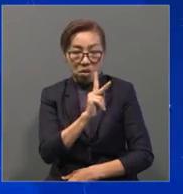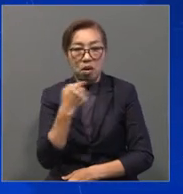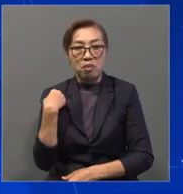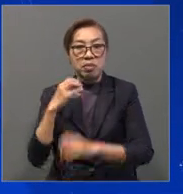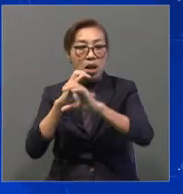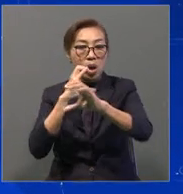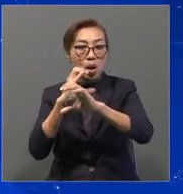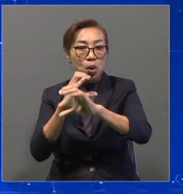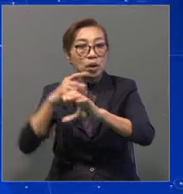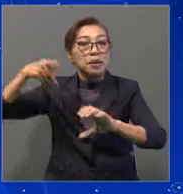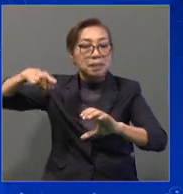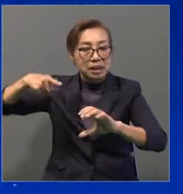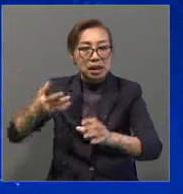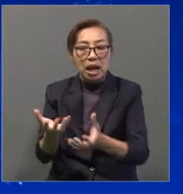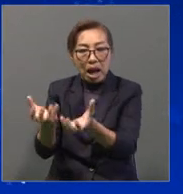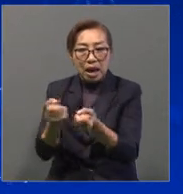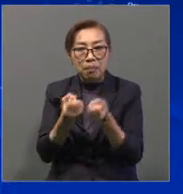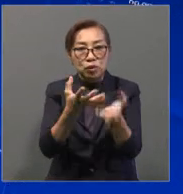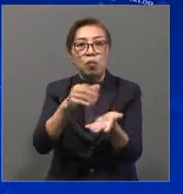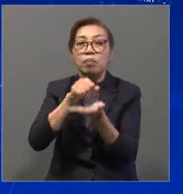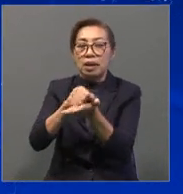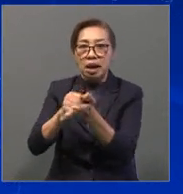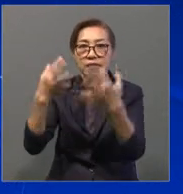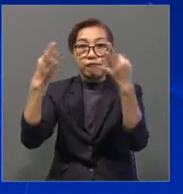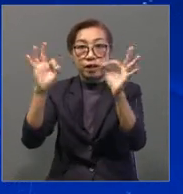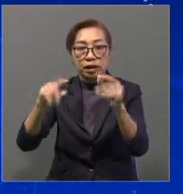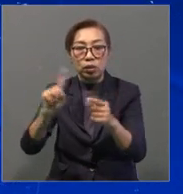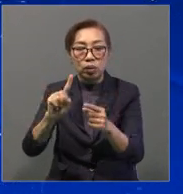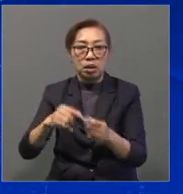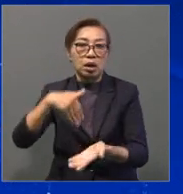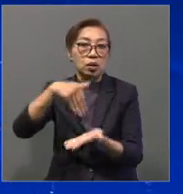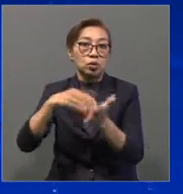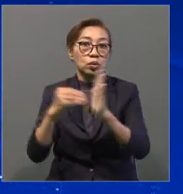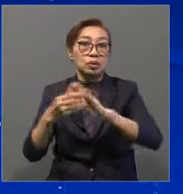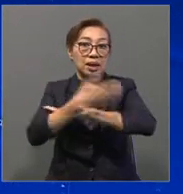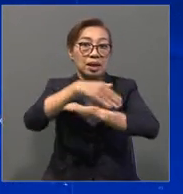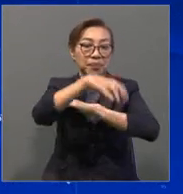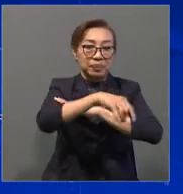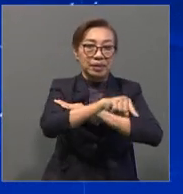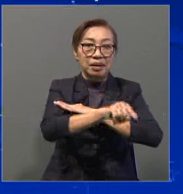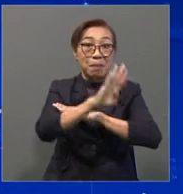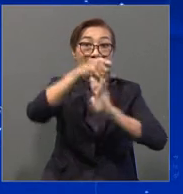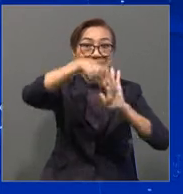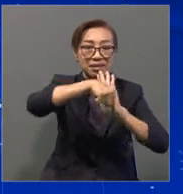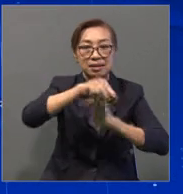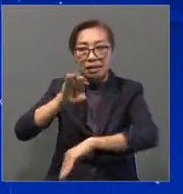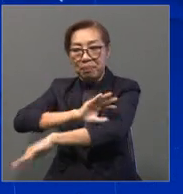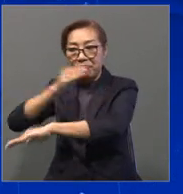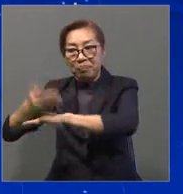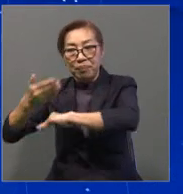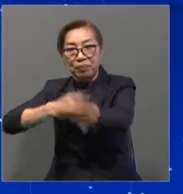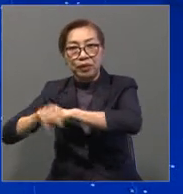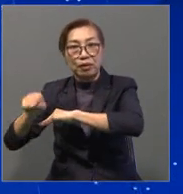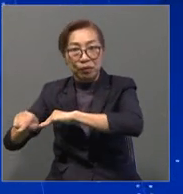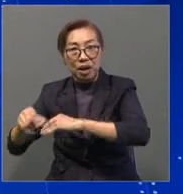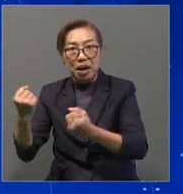busและรถเฉพาะกิจให้บริการฟรีในเส้นทางสถานีกลางกรุงเทพฯอภิวัฒน์สถานีรถไฟหัวลำโพง 2